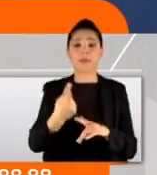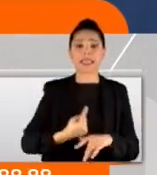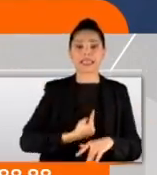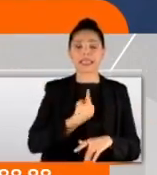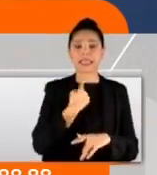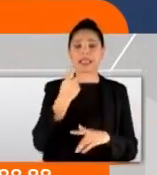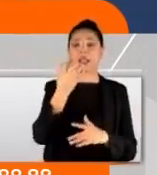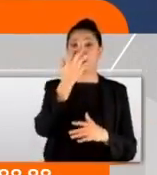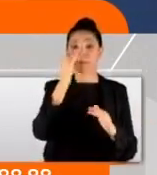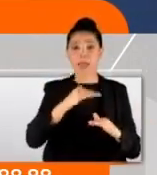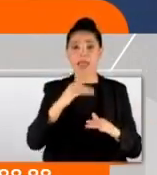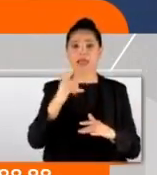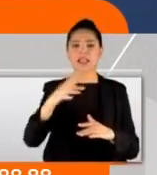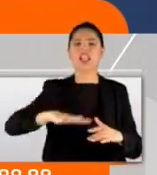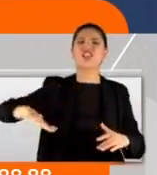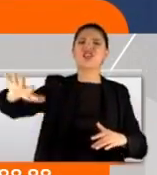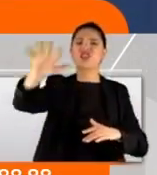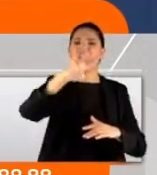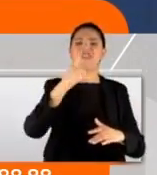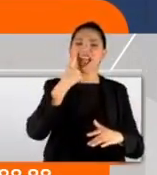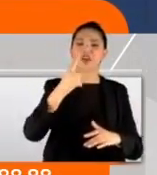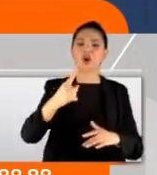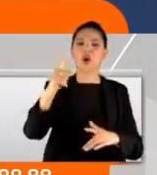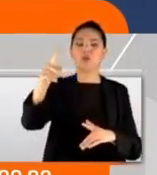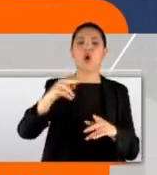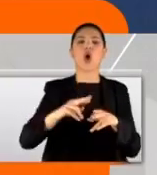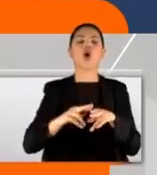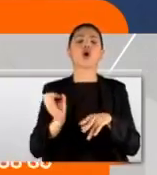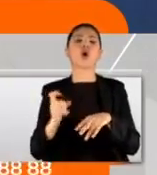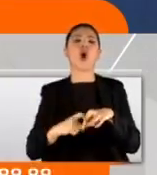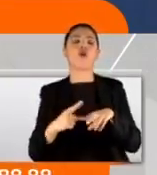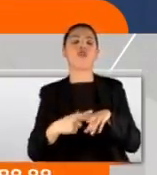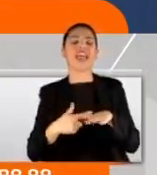beklenen etkisi civarında. Bu da Körfez bölgelerinde.